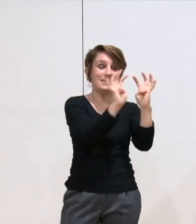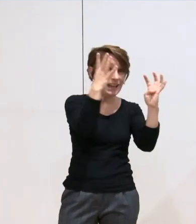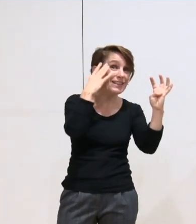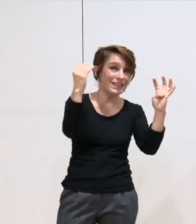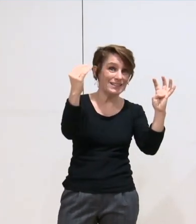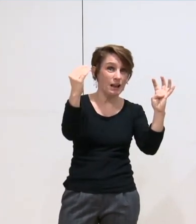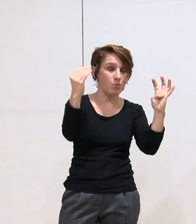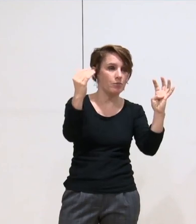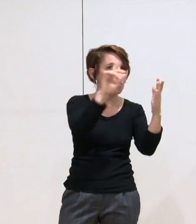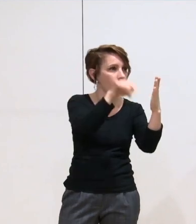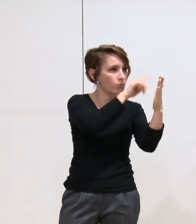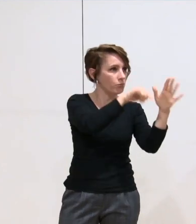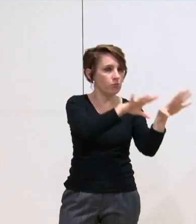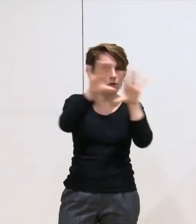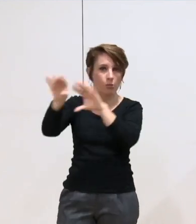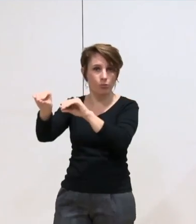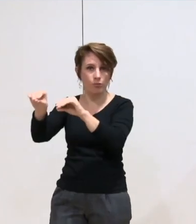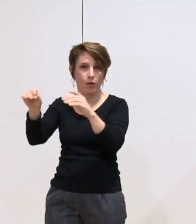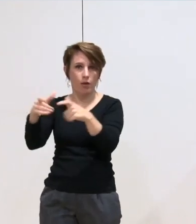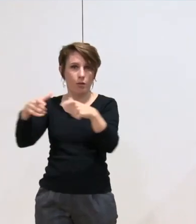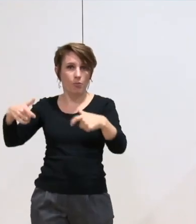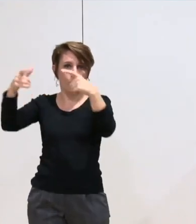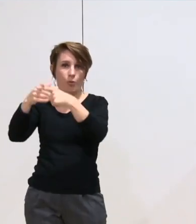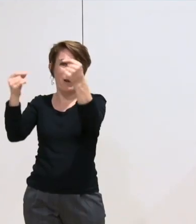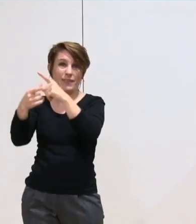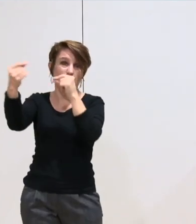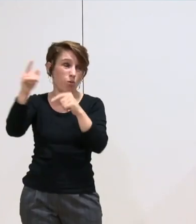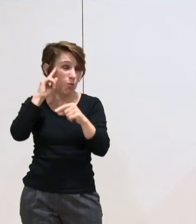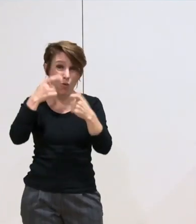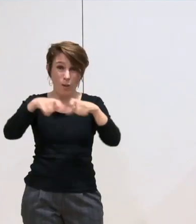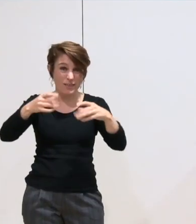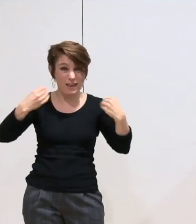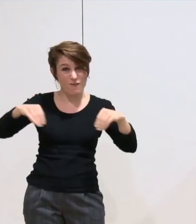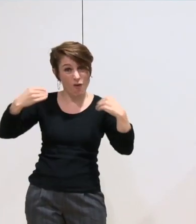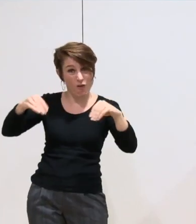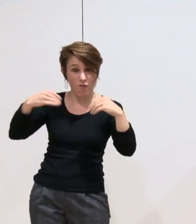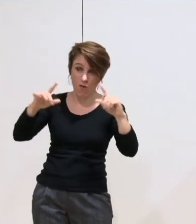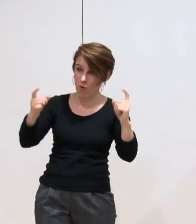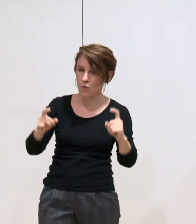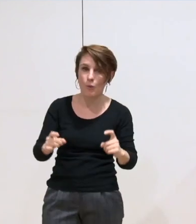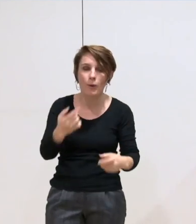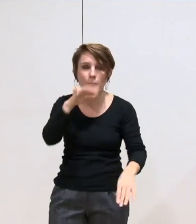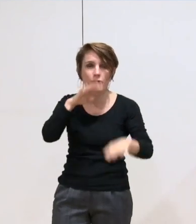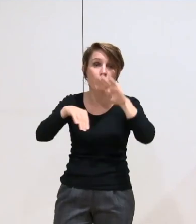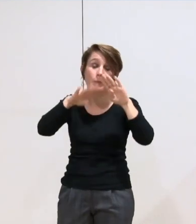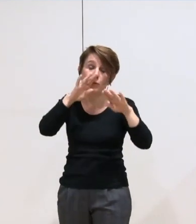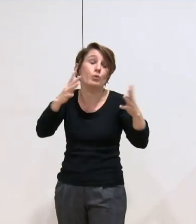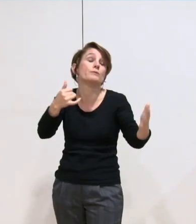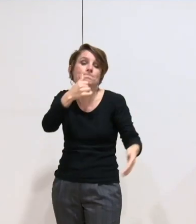nationalement, n'a pas pris comme elle devait prendre. Ça arrive, ça s'appelle les risques. Et il faut savoir les assumer. Pour ce qui est du